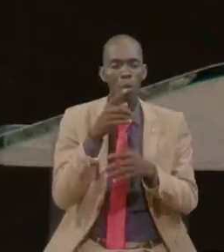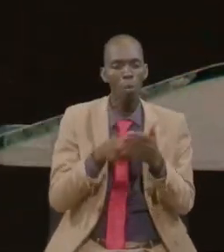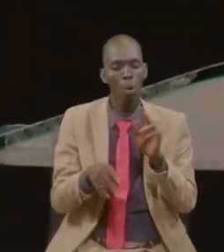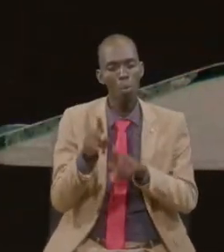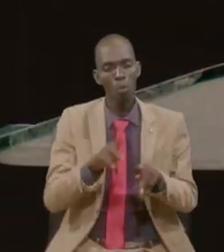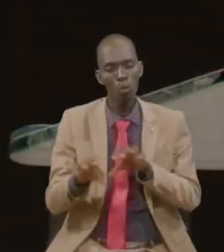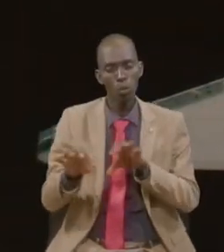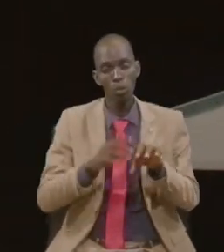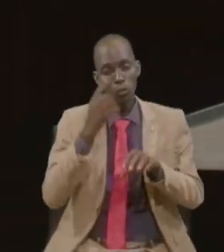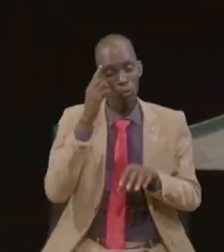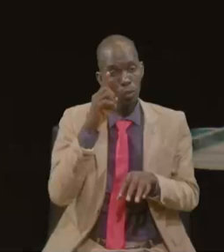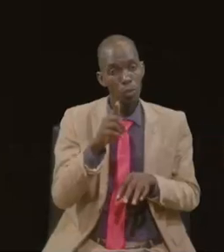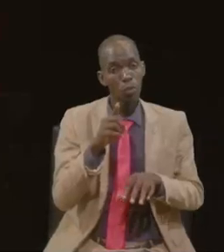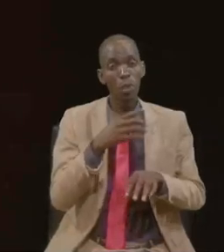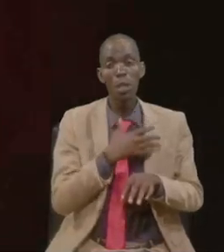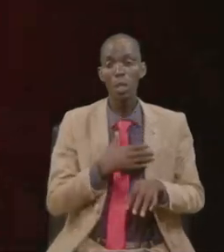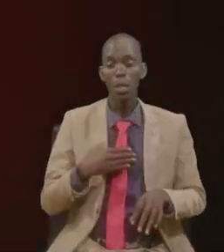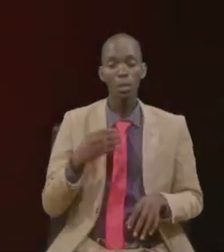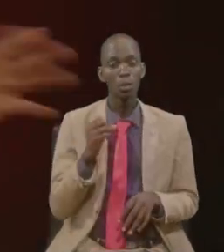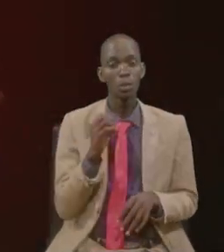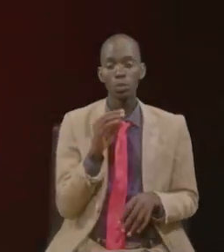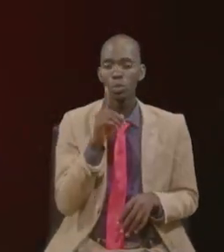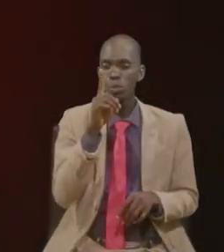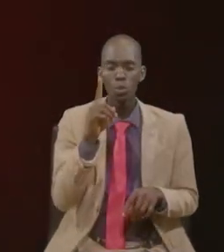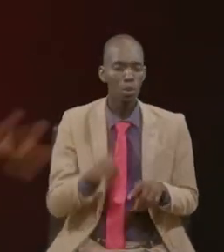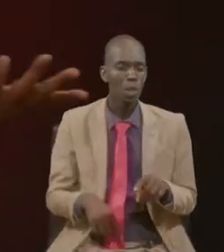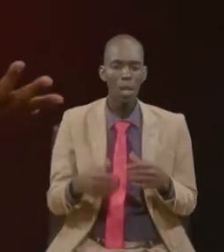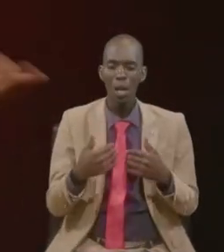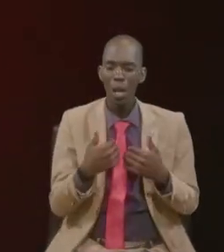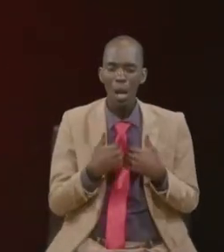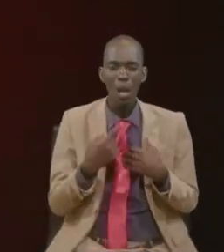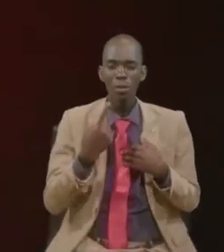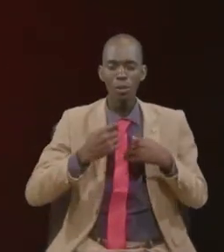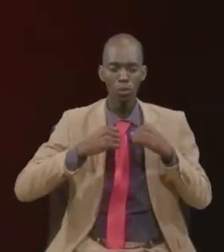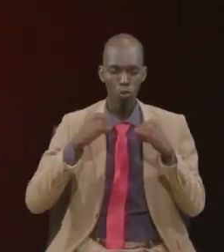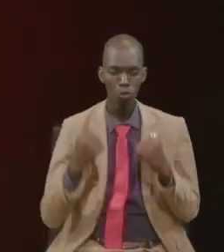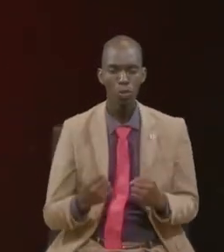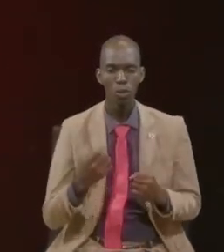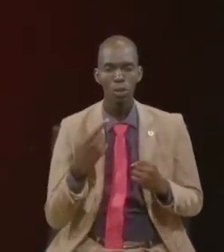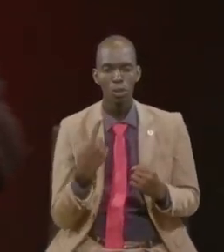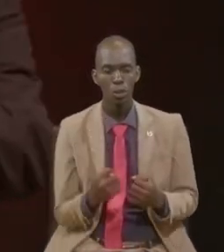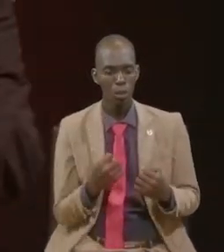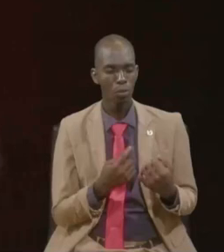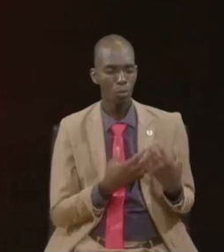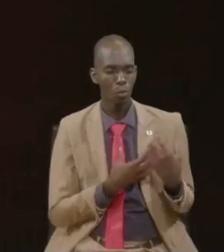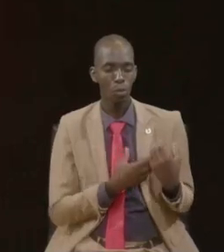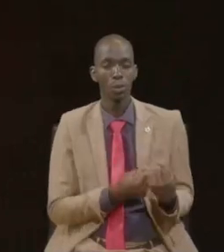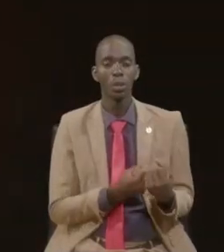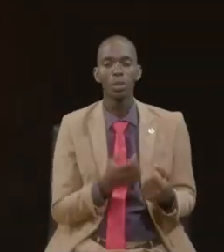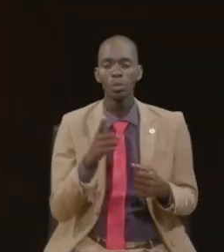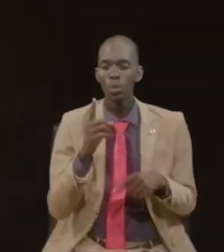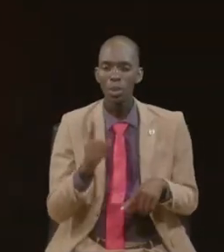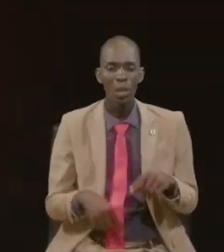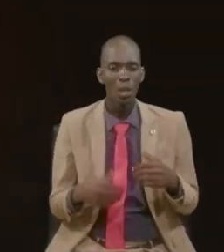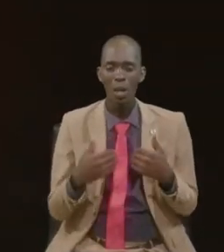toi, à cause de cela, tu ne peux pas réellement avoir une épine dorsale. Tu ne peux pas avoir